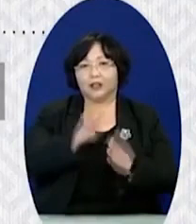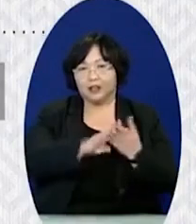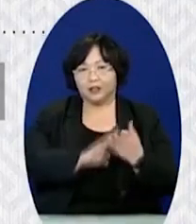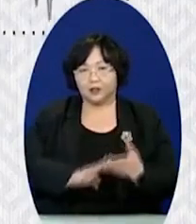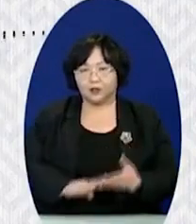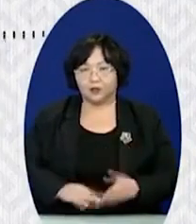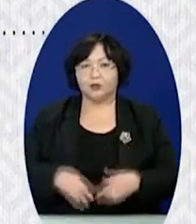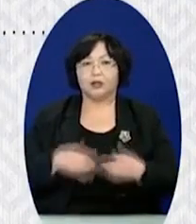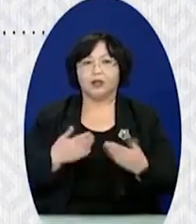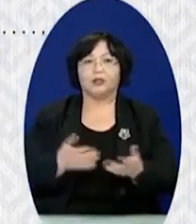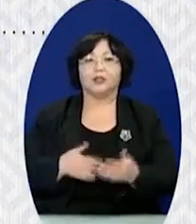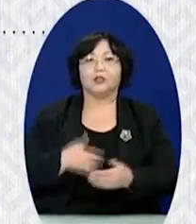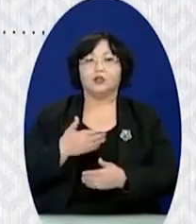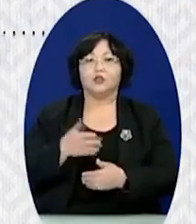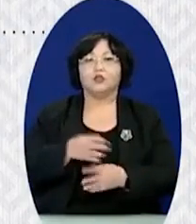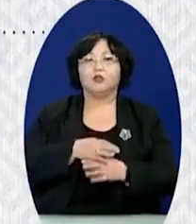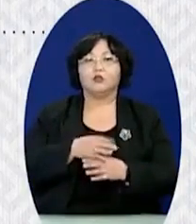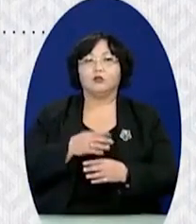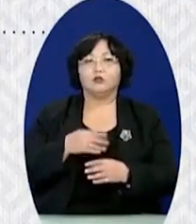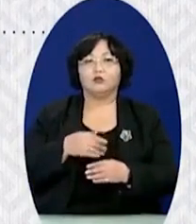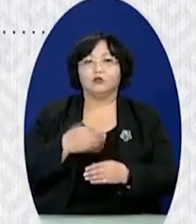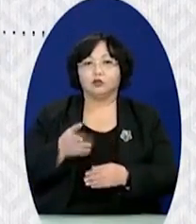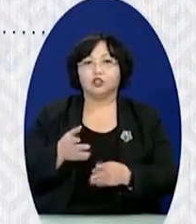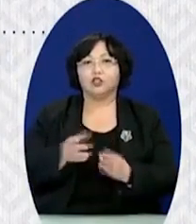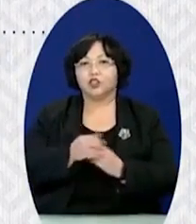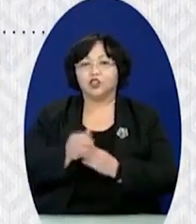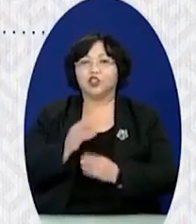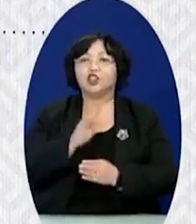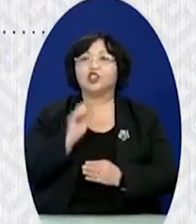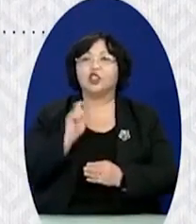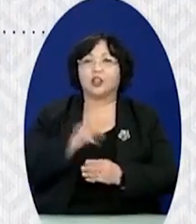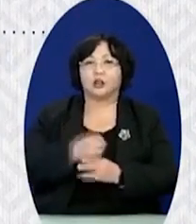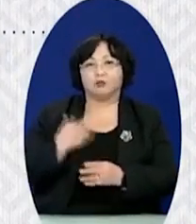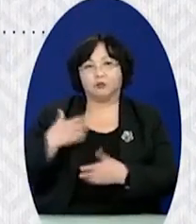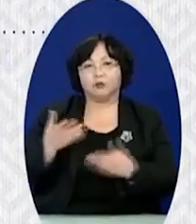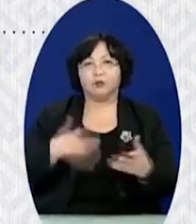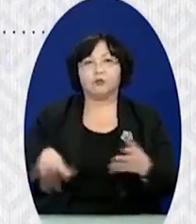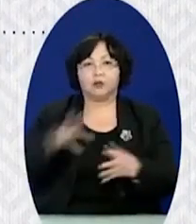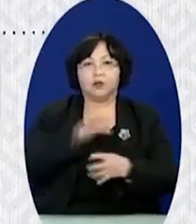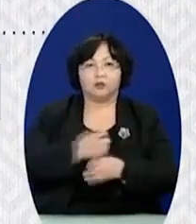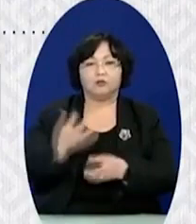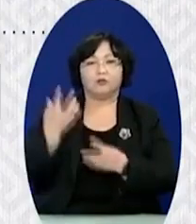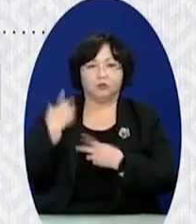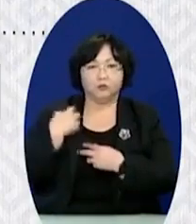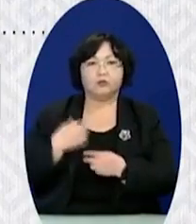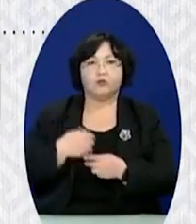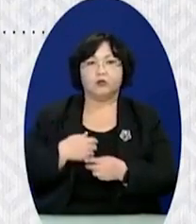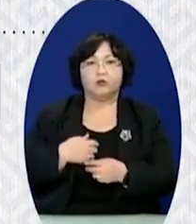танилцуулж байгаа. Өөрөөр хэлбэл яг л юу болов чиглэл өгчих юм бол бид хариуцлага бүлийг хэмжинэ.